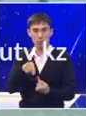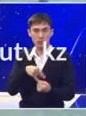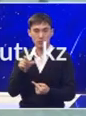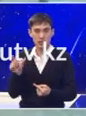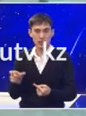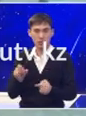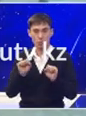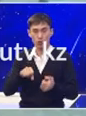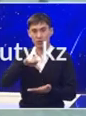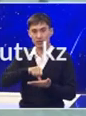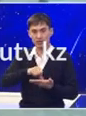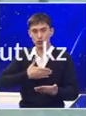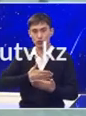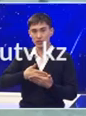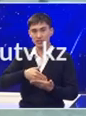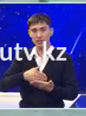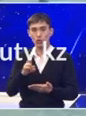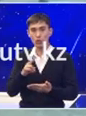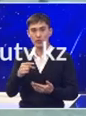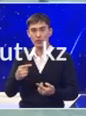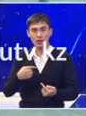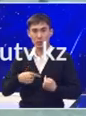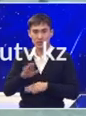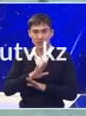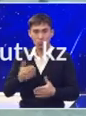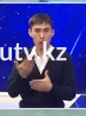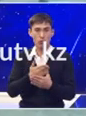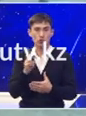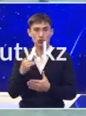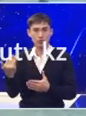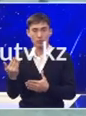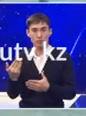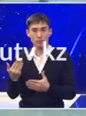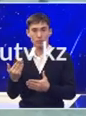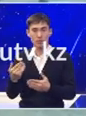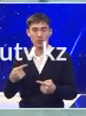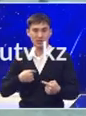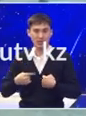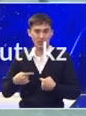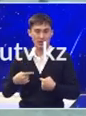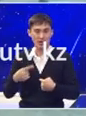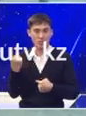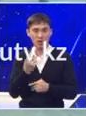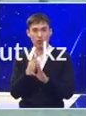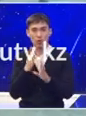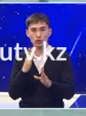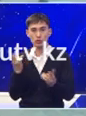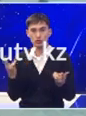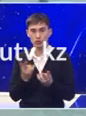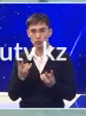предприниматели могут принять активное участие, те, кто не пострадал, помочь тем, кто пострадал. Почему? Потому что в первую очередь